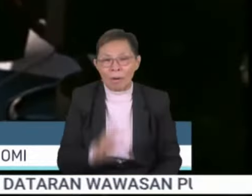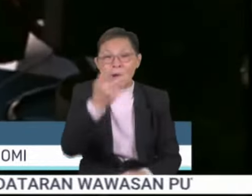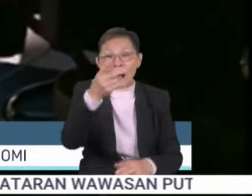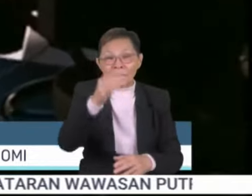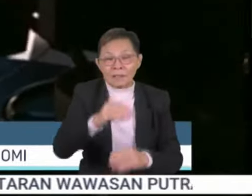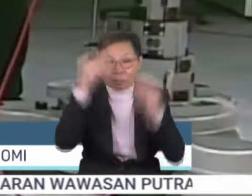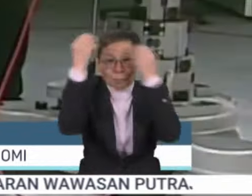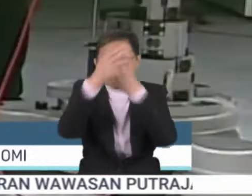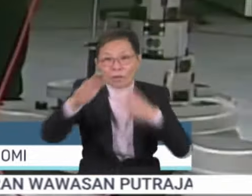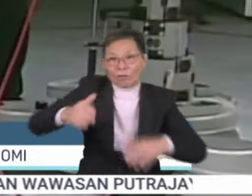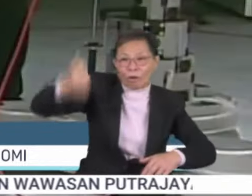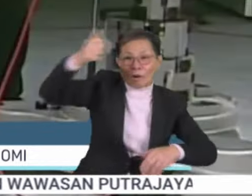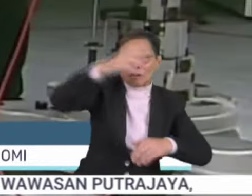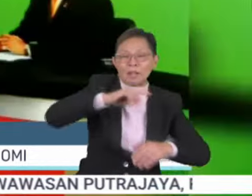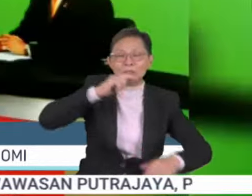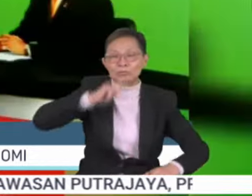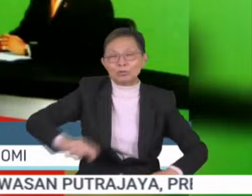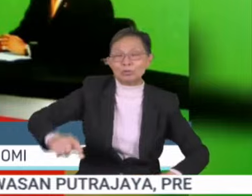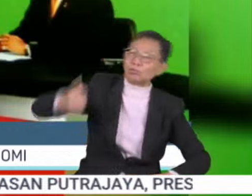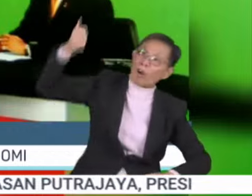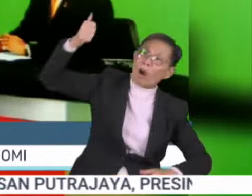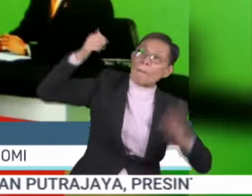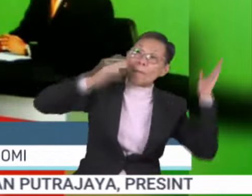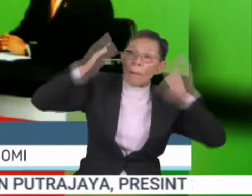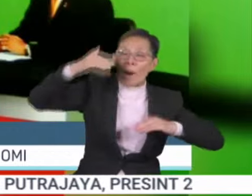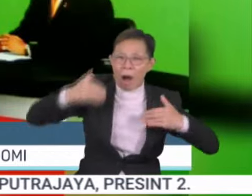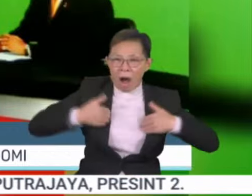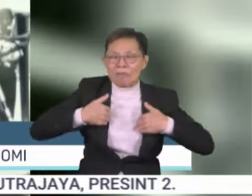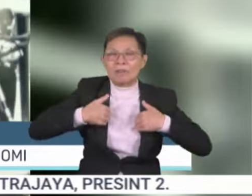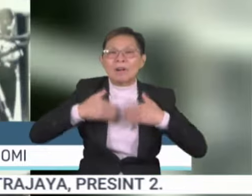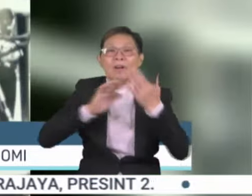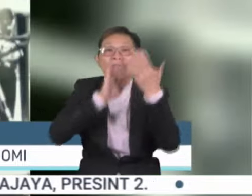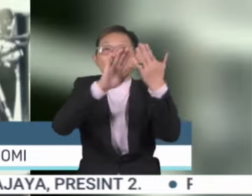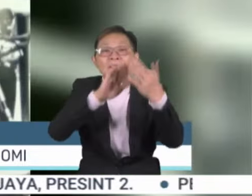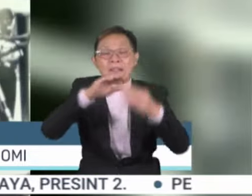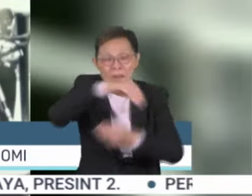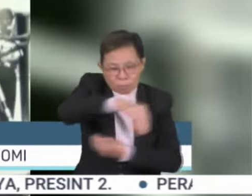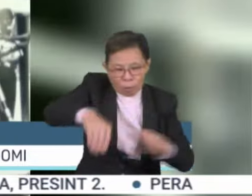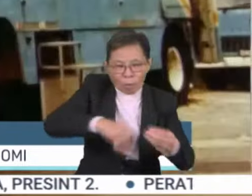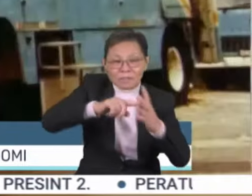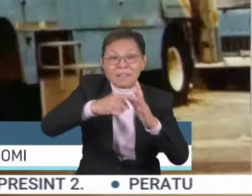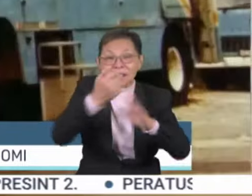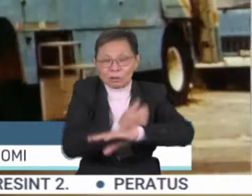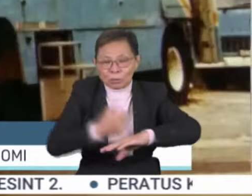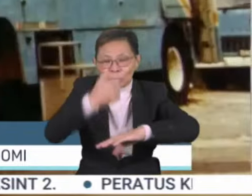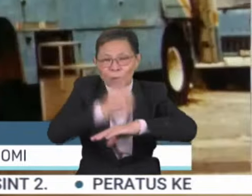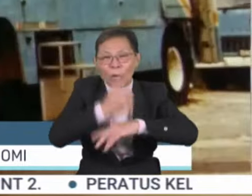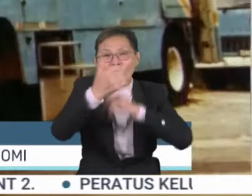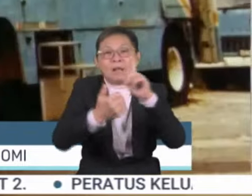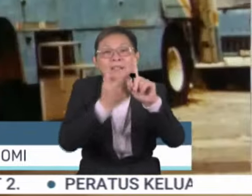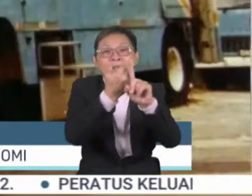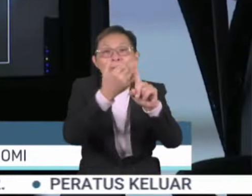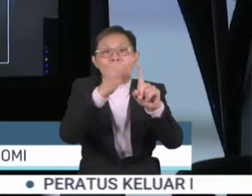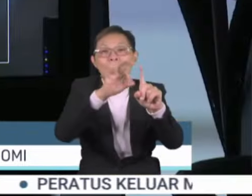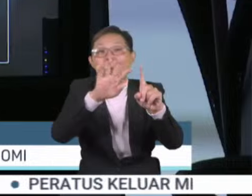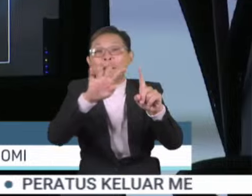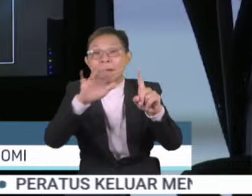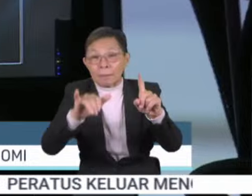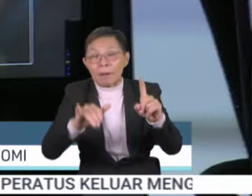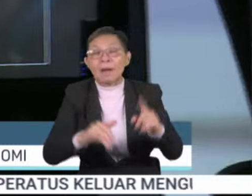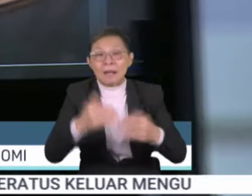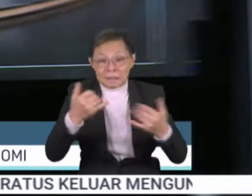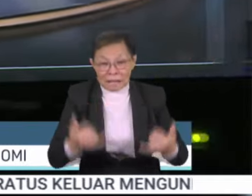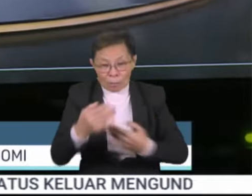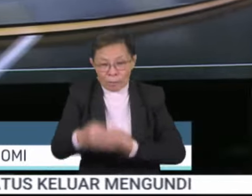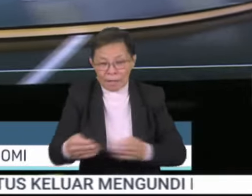RTM penyiar pertama dan tertua negara ini turut mengalami evolusi sejak ditubuhkan pada 1946. Terkini di